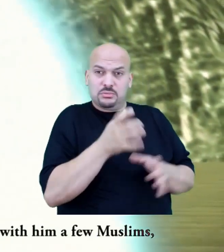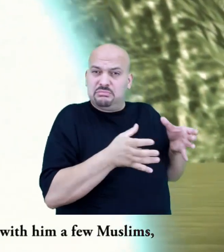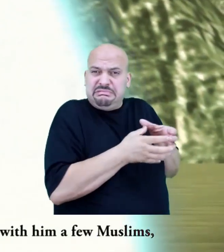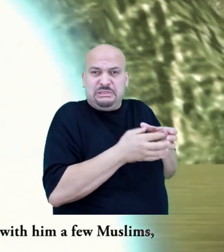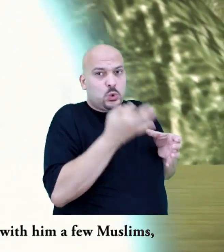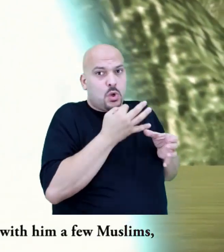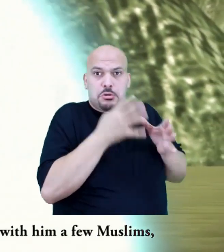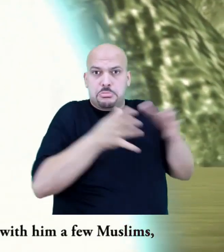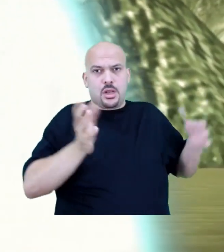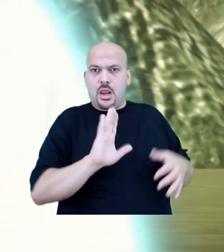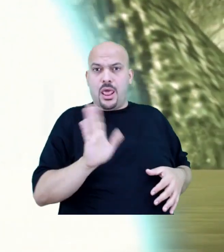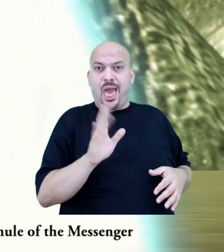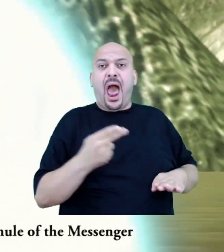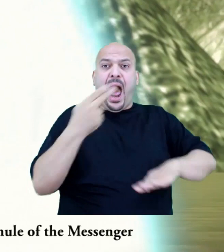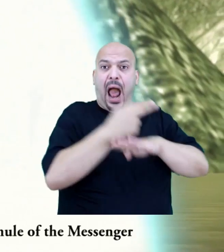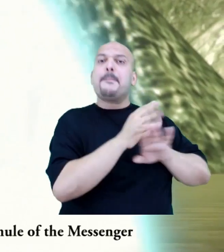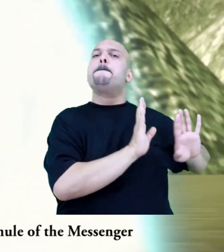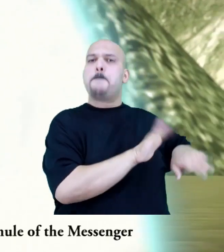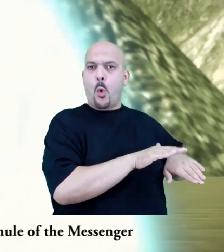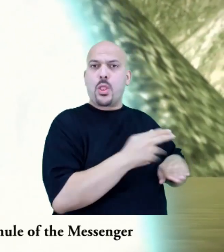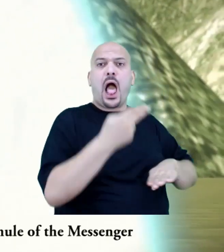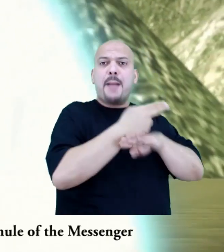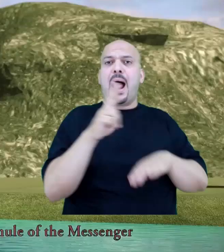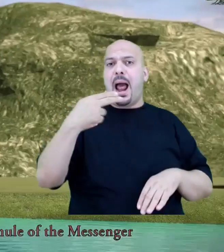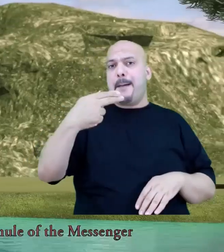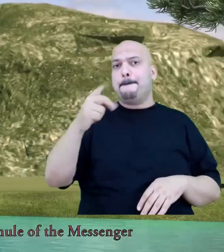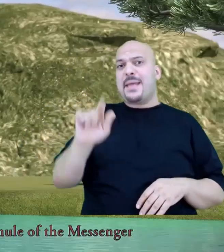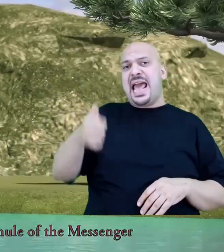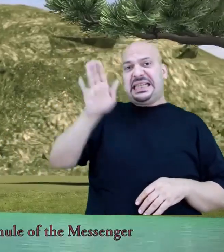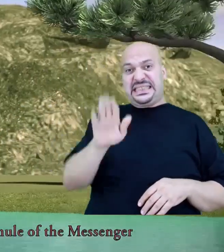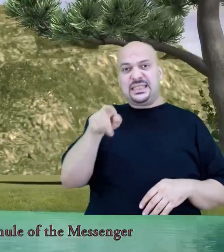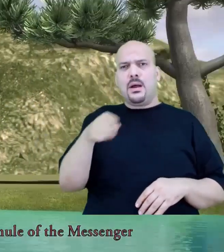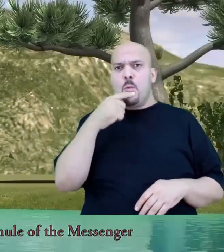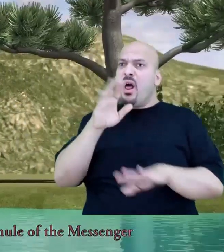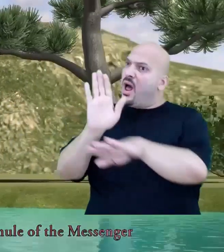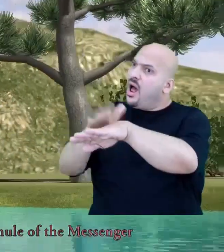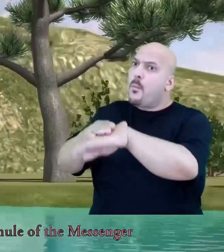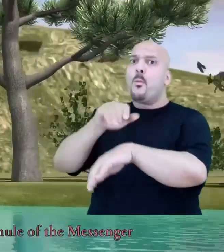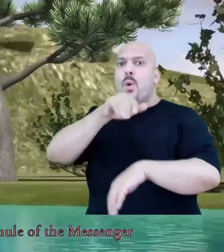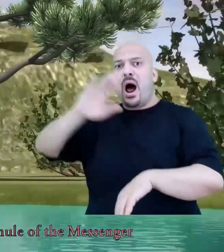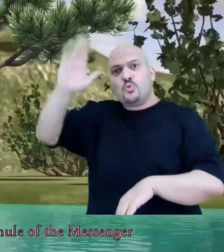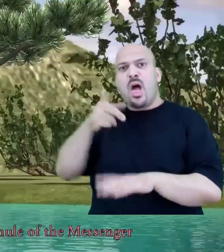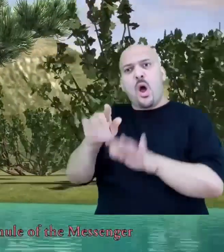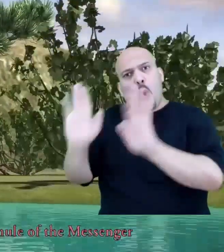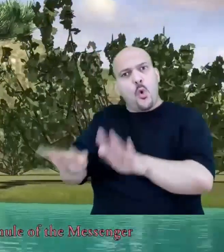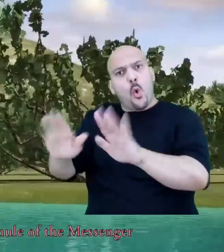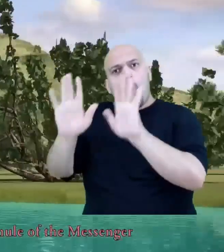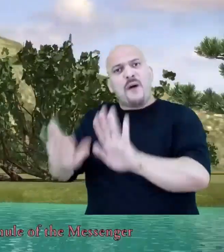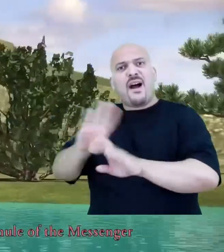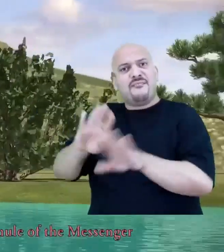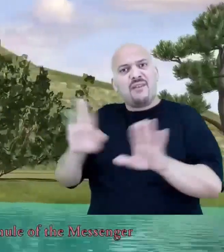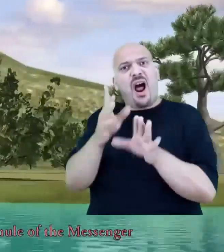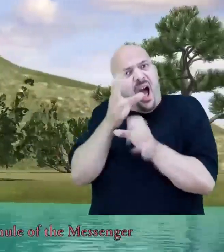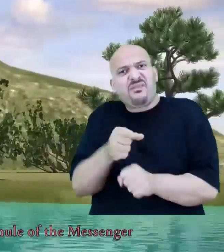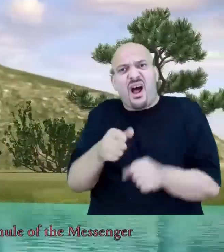من المسلمين، منهم عمه العباس الذي كان يحاول أن يوقف بغلة